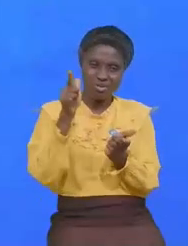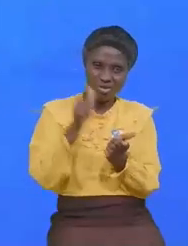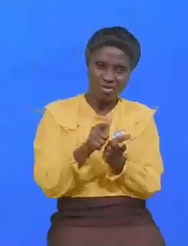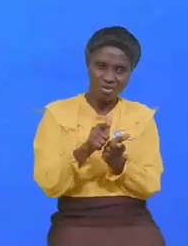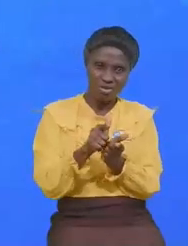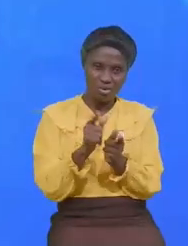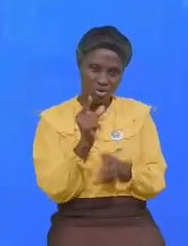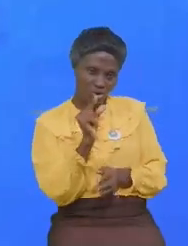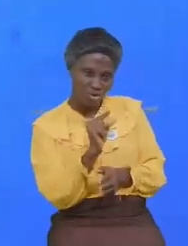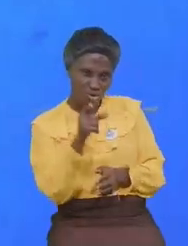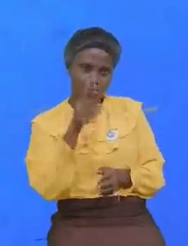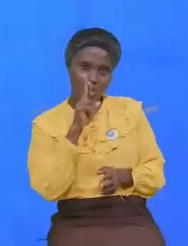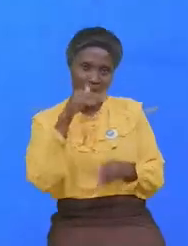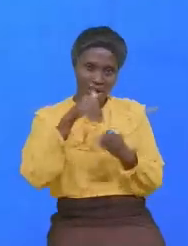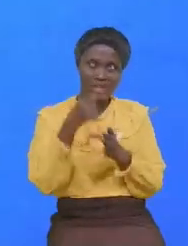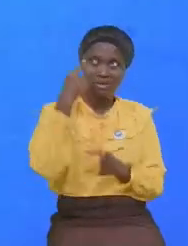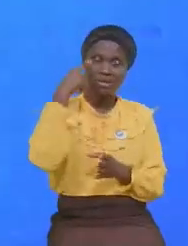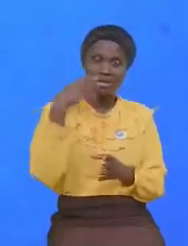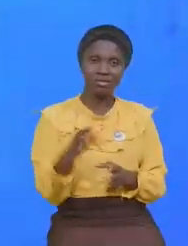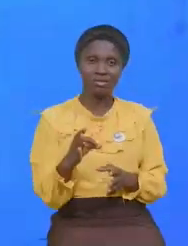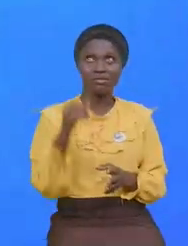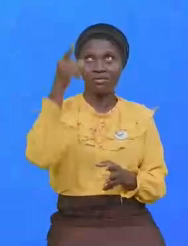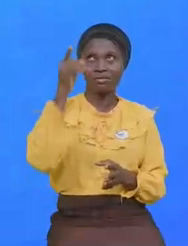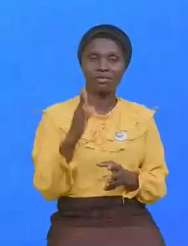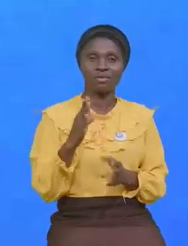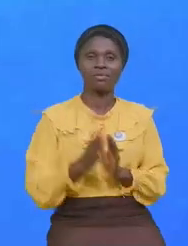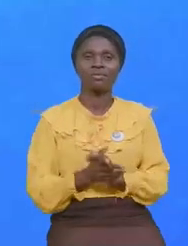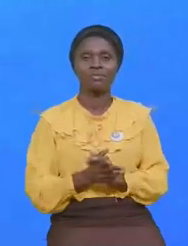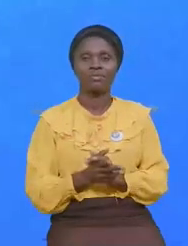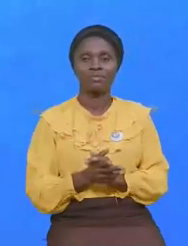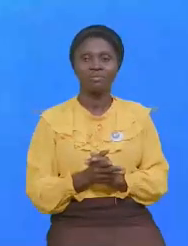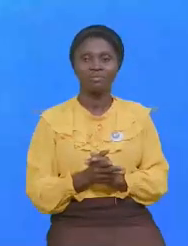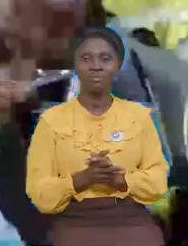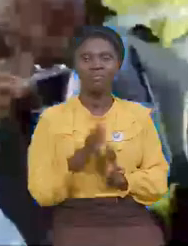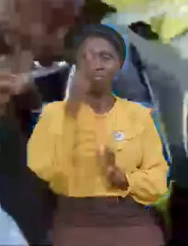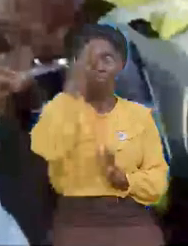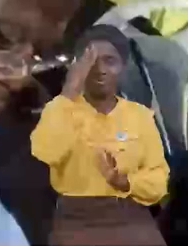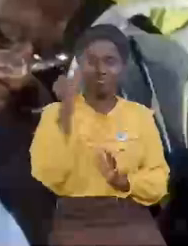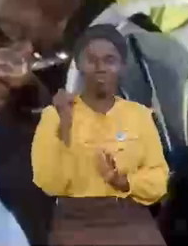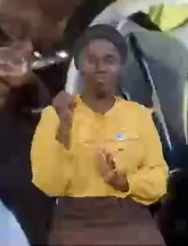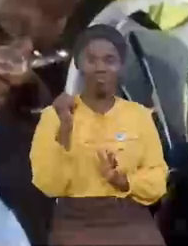Et tu vois déjà combien petit tu es devant Dieu. Il sait.